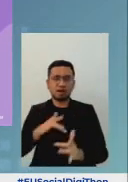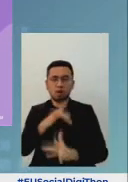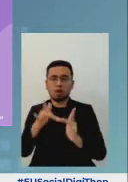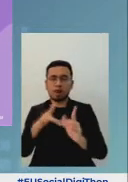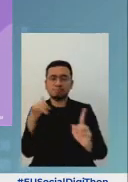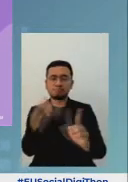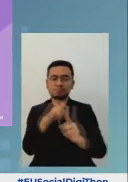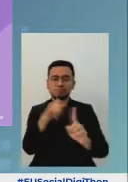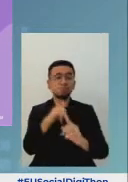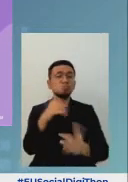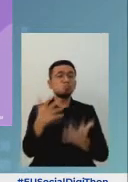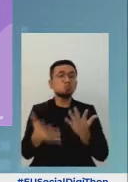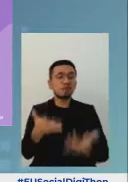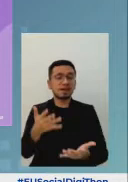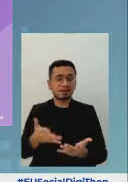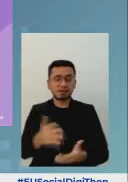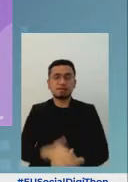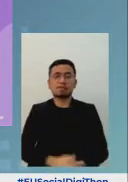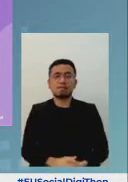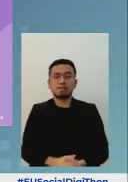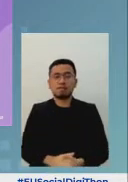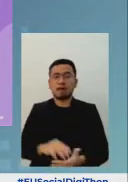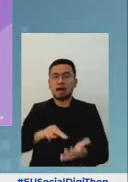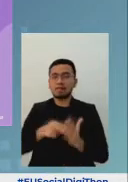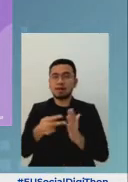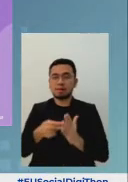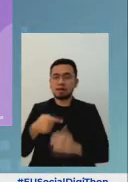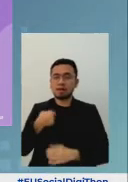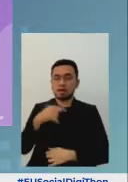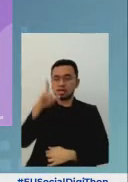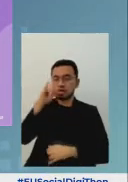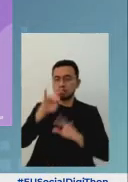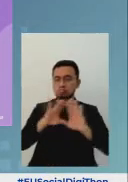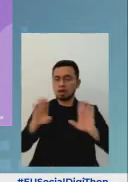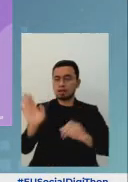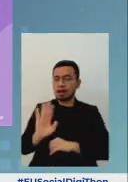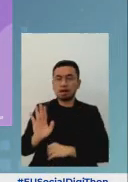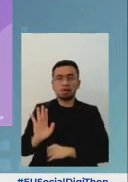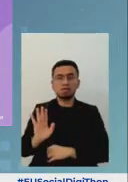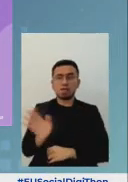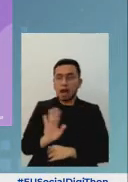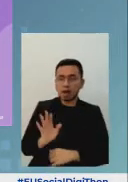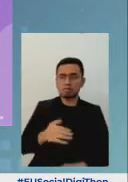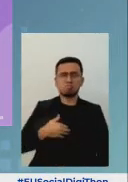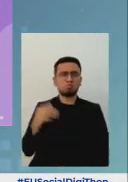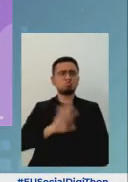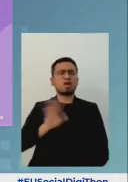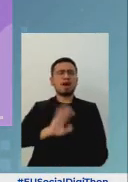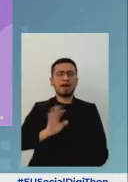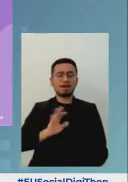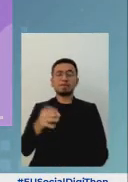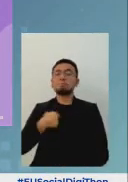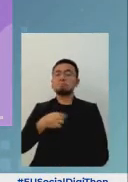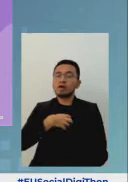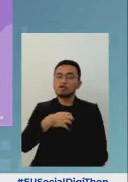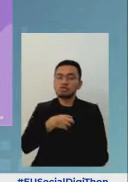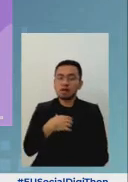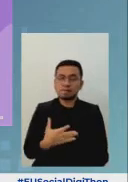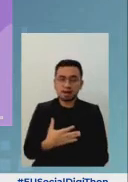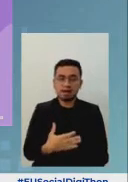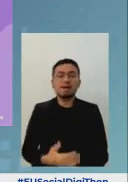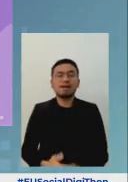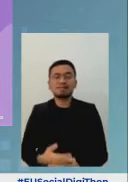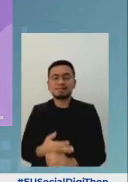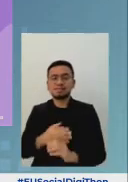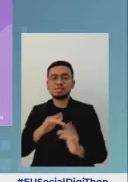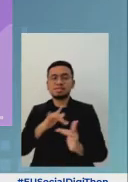gitu. Jadi bukan berarti kita nggak boleh buka, nggak juga sih, tapi kita harus tahu bagaimana supaya kita bisa mencegah cyberbullying